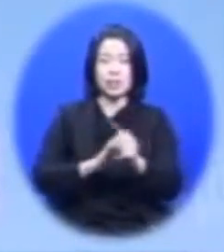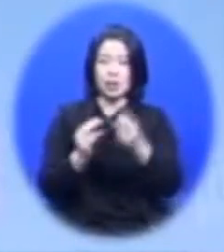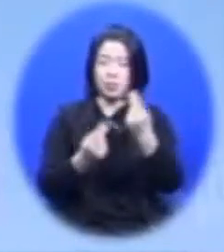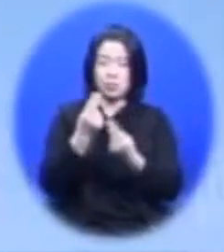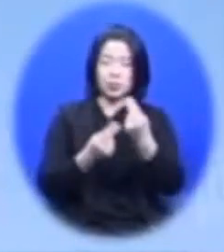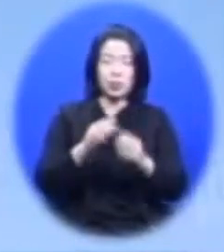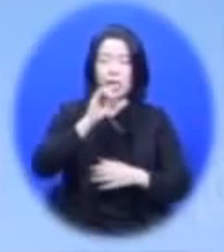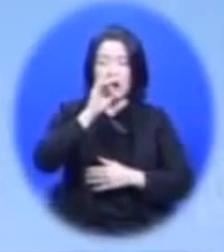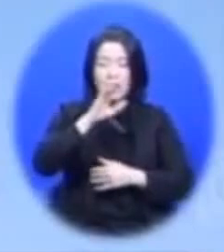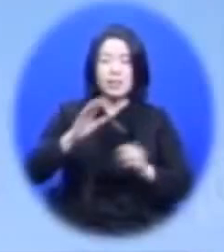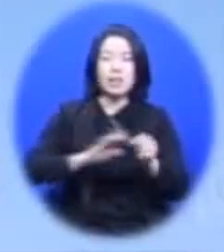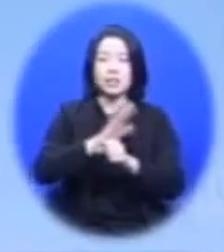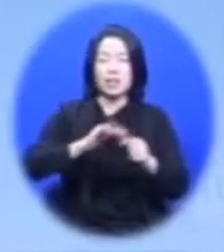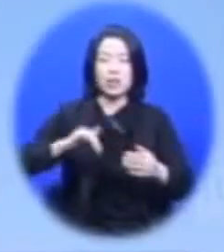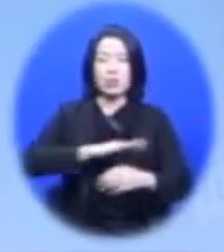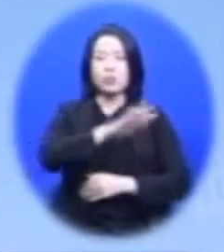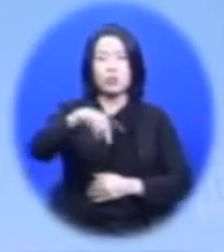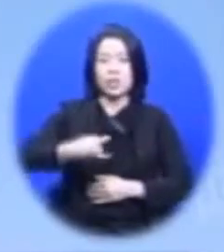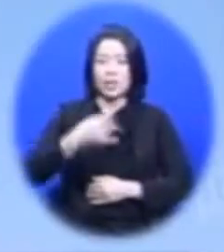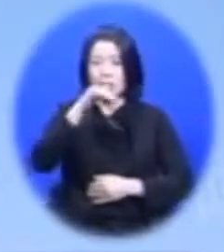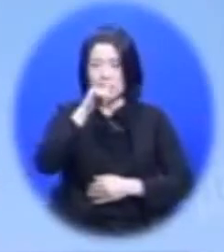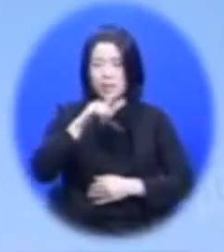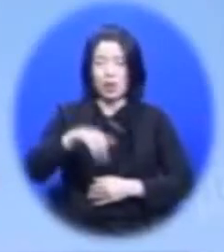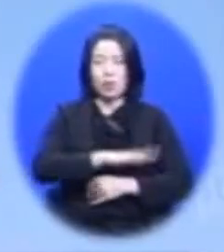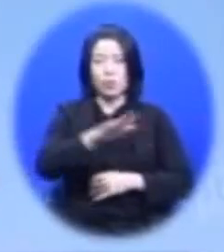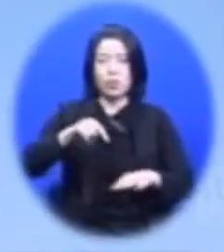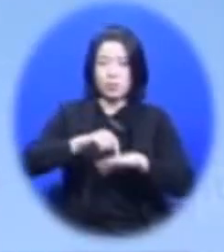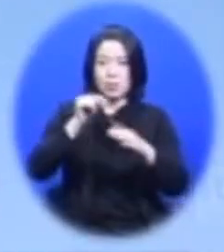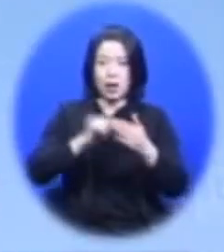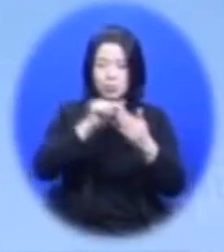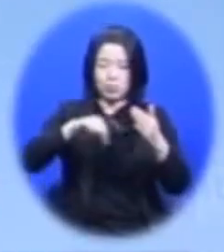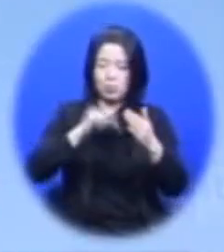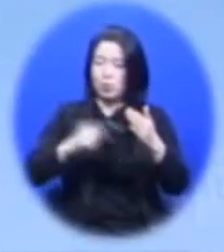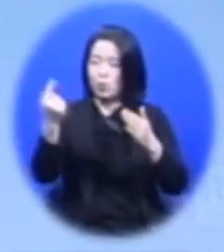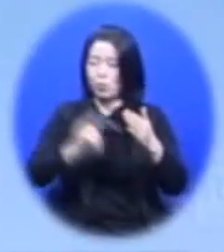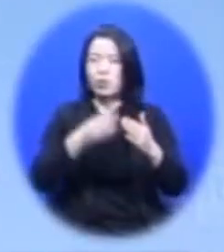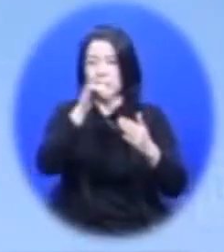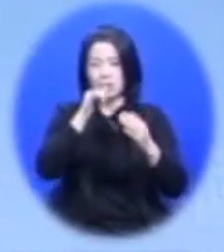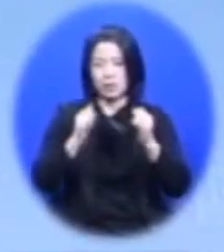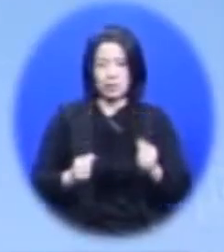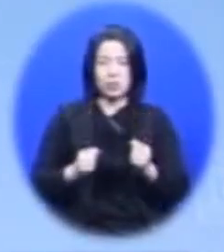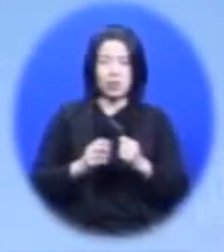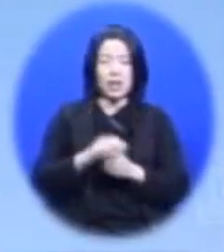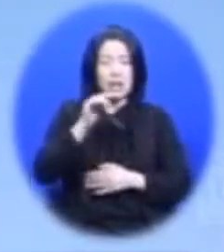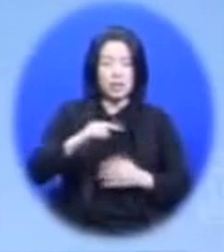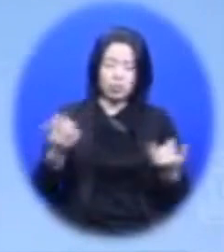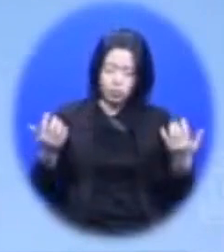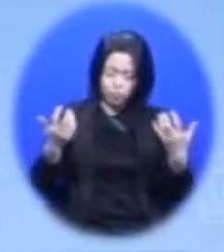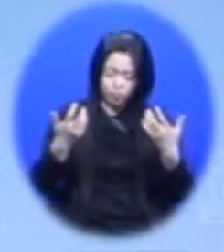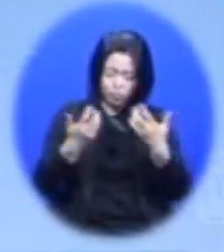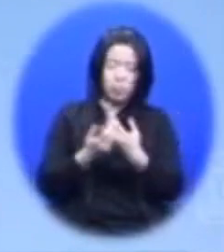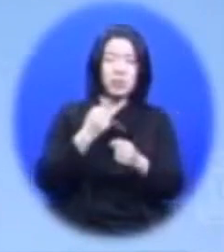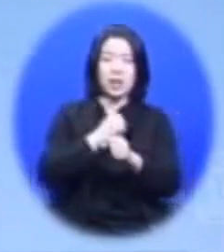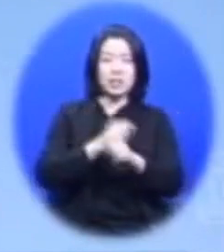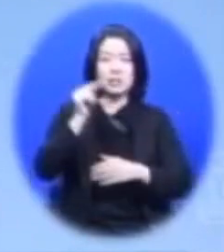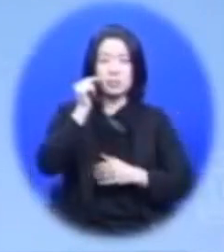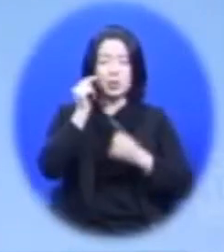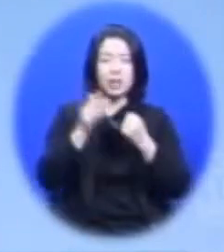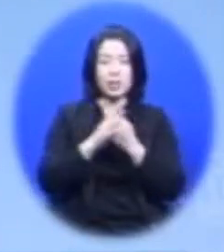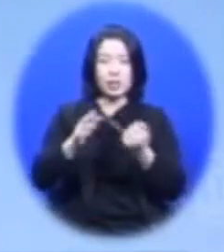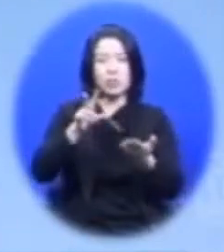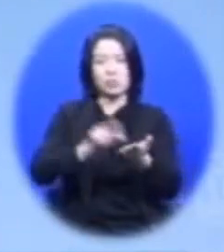안 되는 사랑이 우리에게는 있어요. 이미 우리의 마음 심령에 와 있습니다. 그것이 충만하지 못하니까 문제인